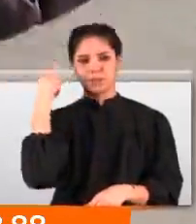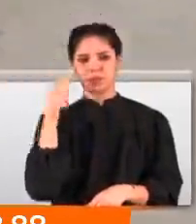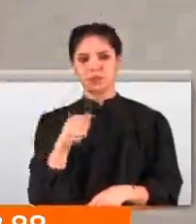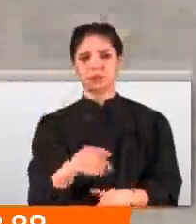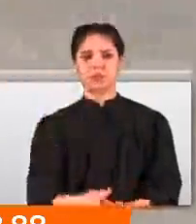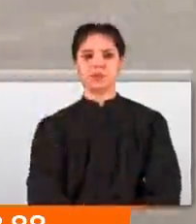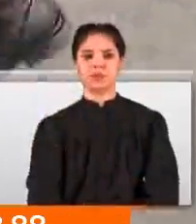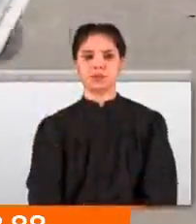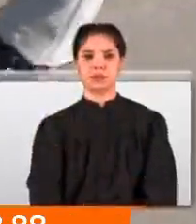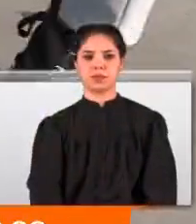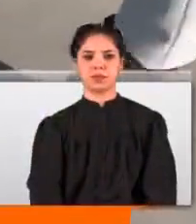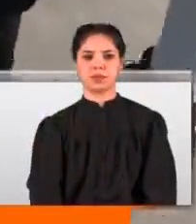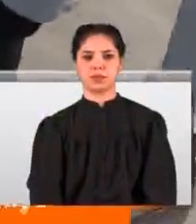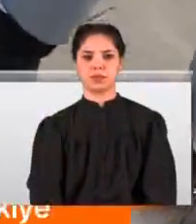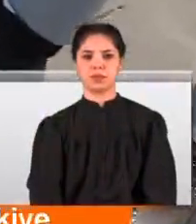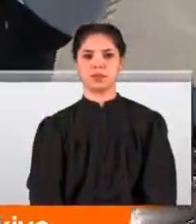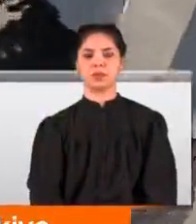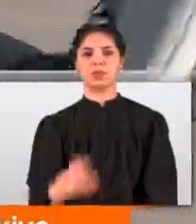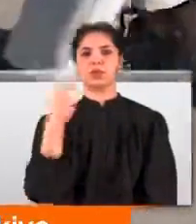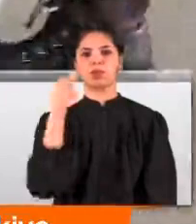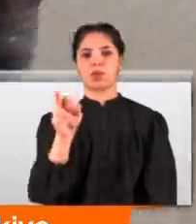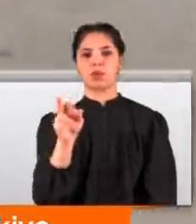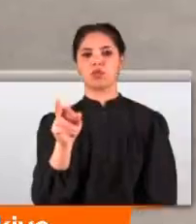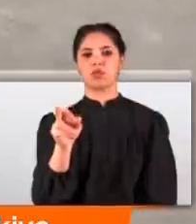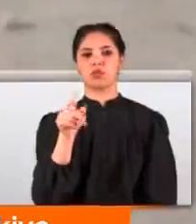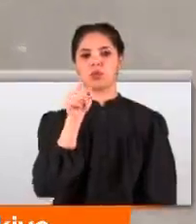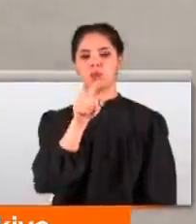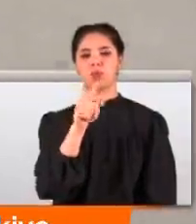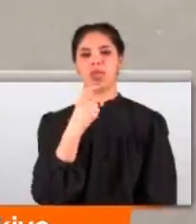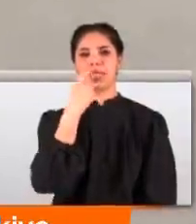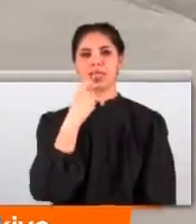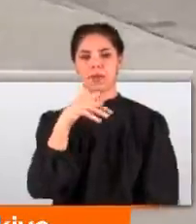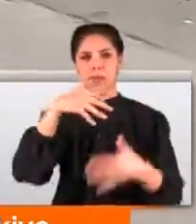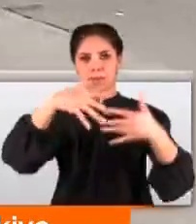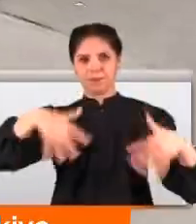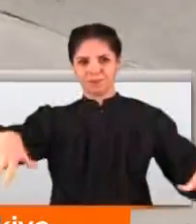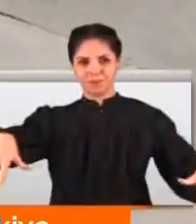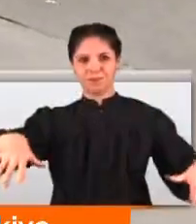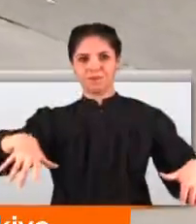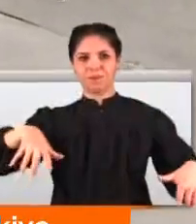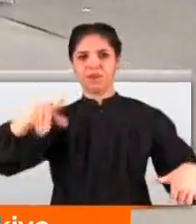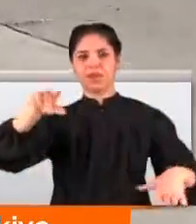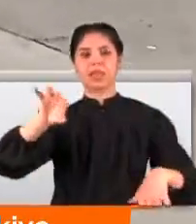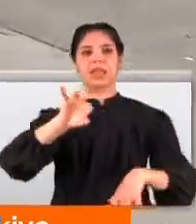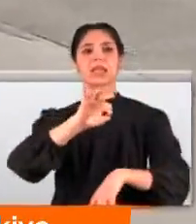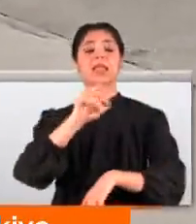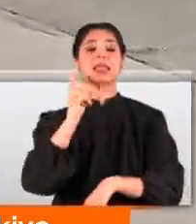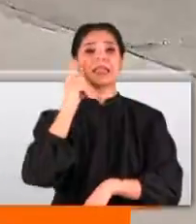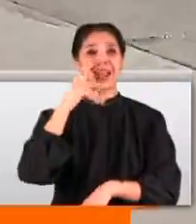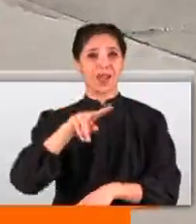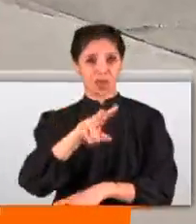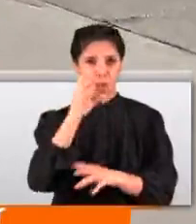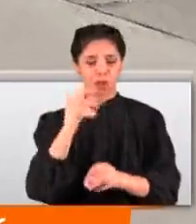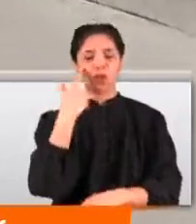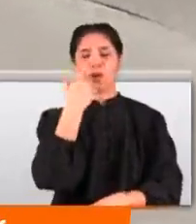şöyle örnekle yaptığın zaman bir şey yok burada. Aslında burada hem demir korkuluk hem de burada bir sarı yolu olsaydı rehber bunu görme